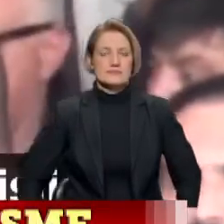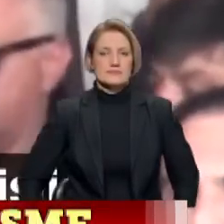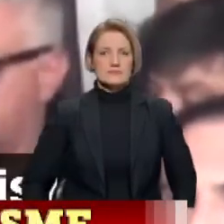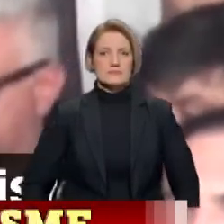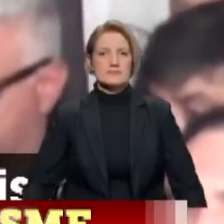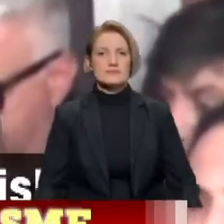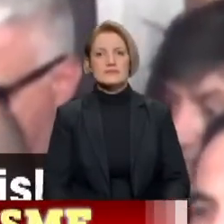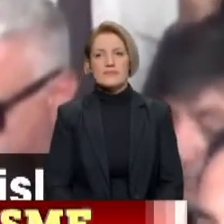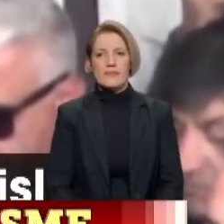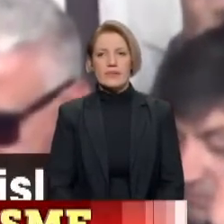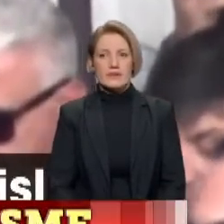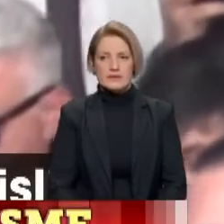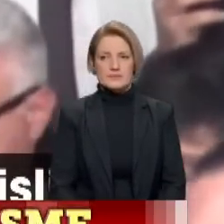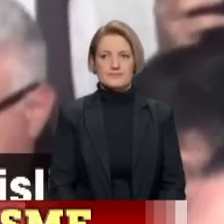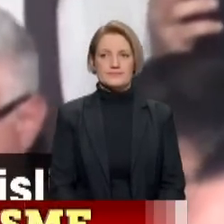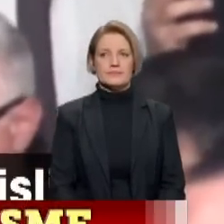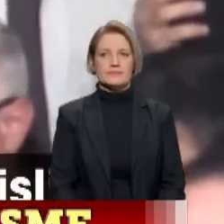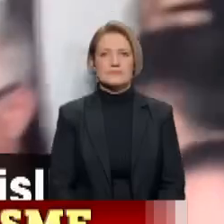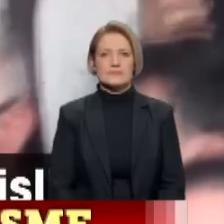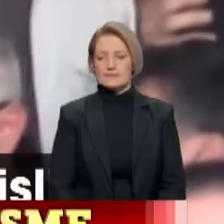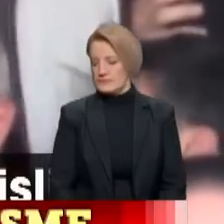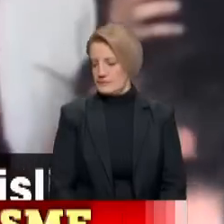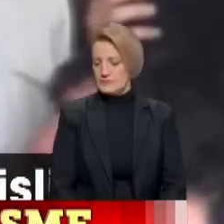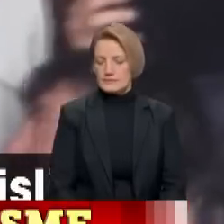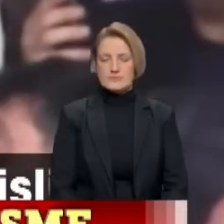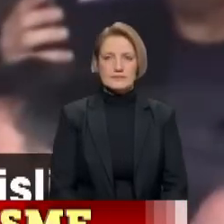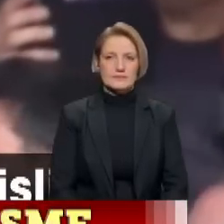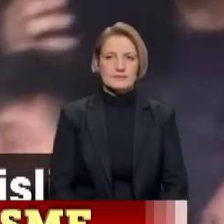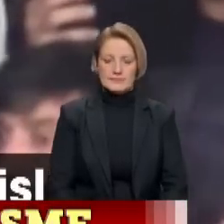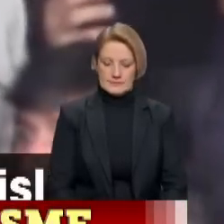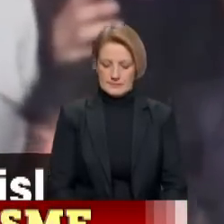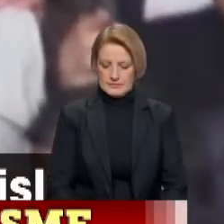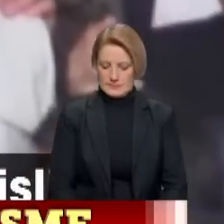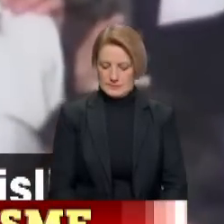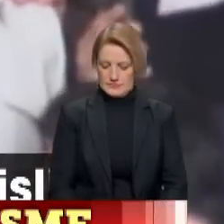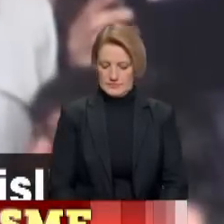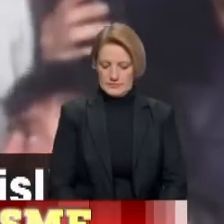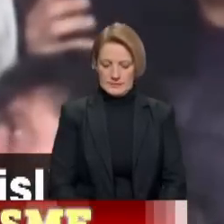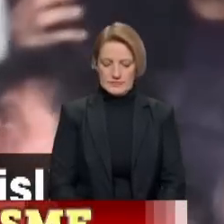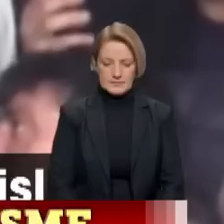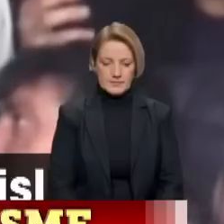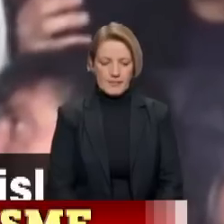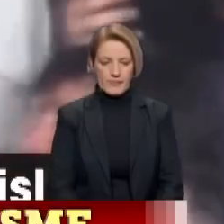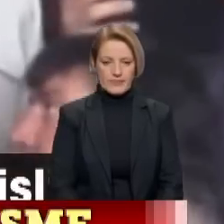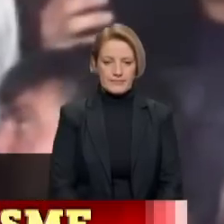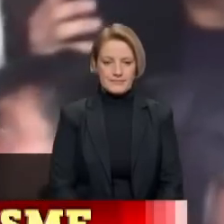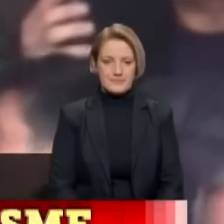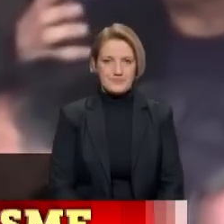insanlara 2019'da İstanbullu nasıl cevap verdiyse misli